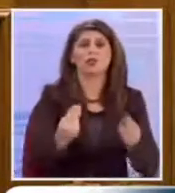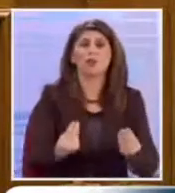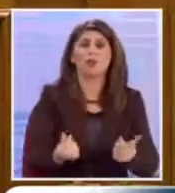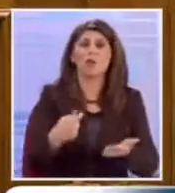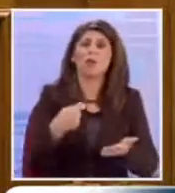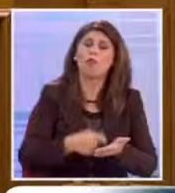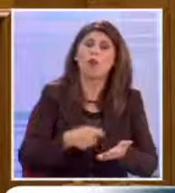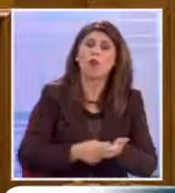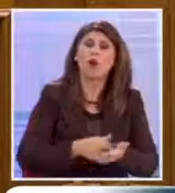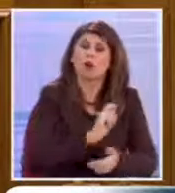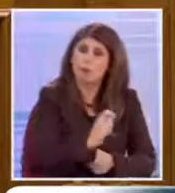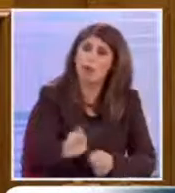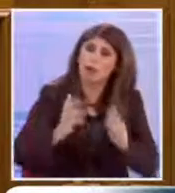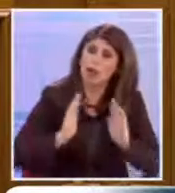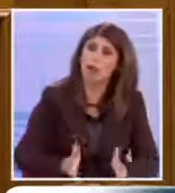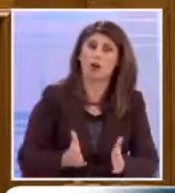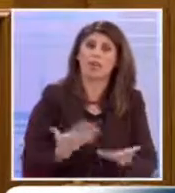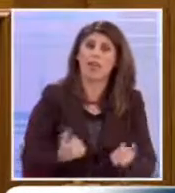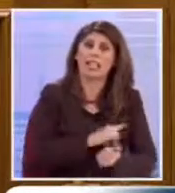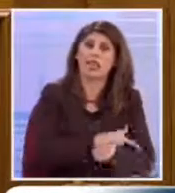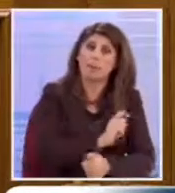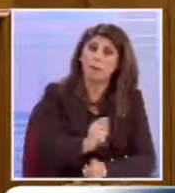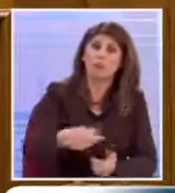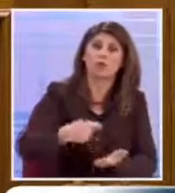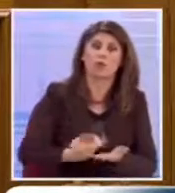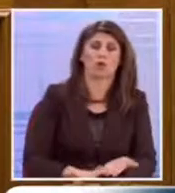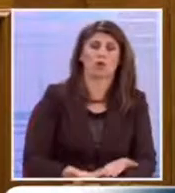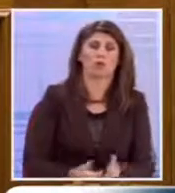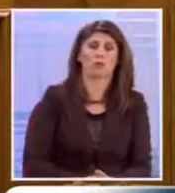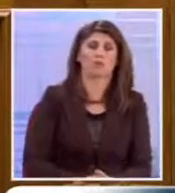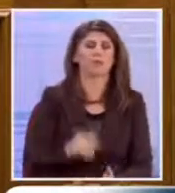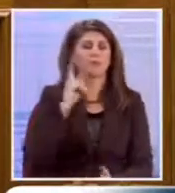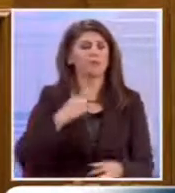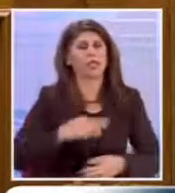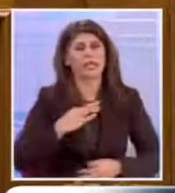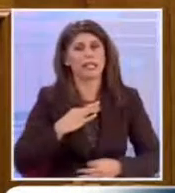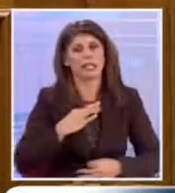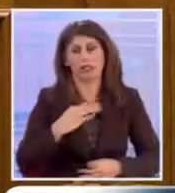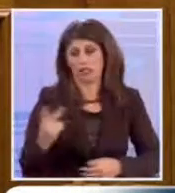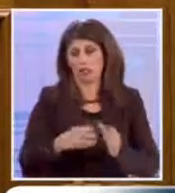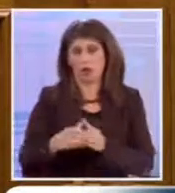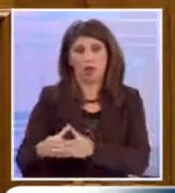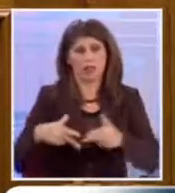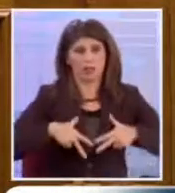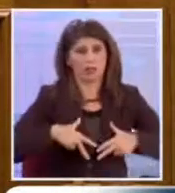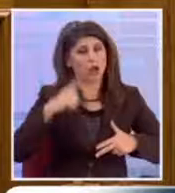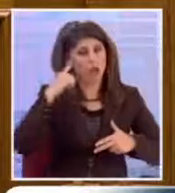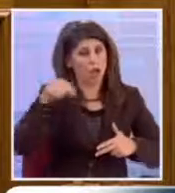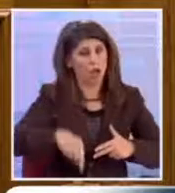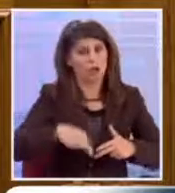τους ικανότητας. Κυρίες και κύριοι της κυβέρνησης, νομίζω ότι ο